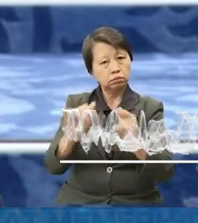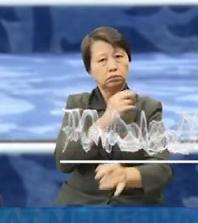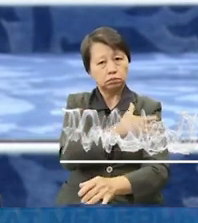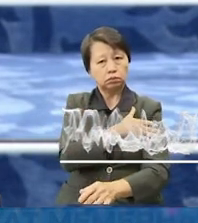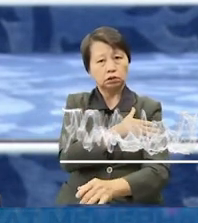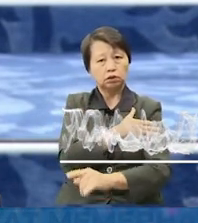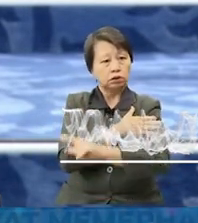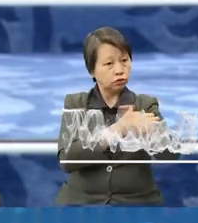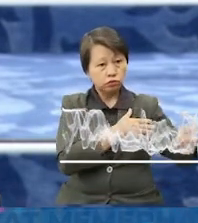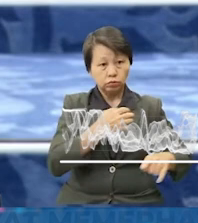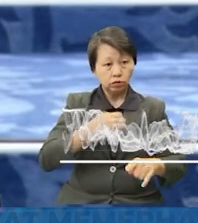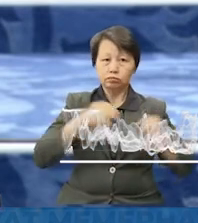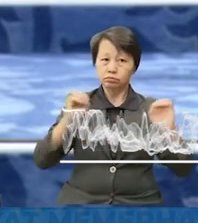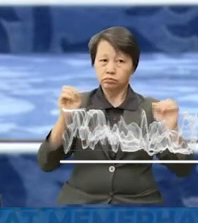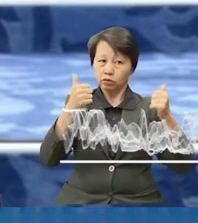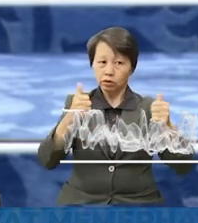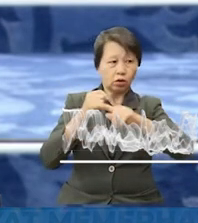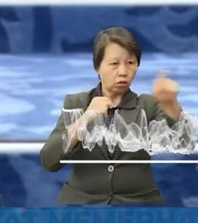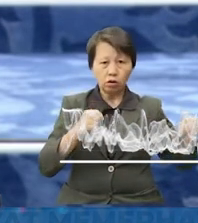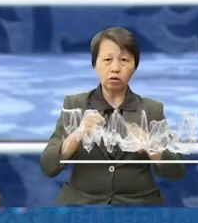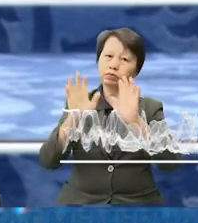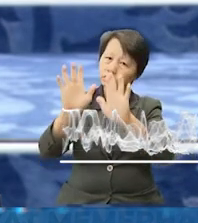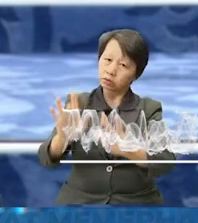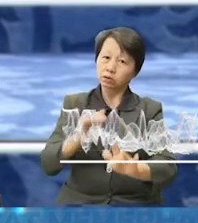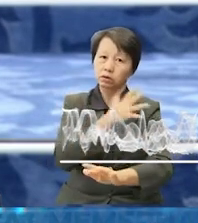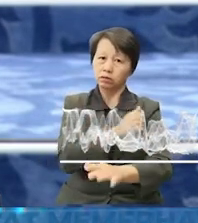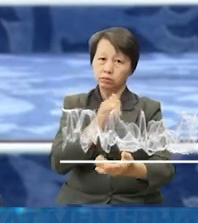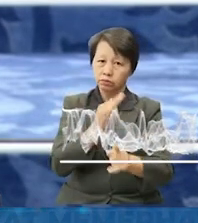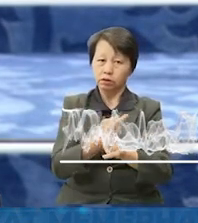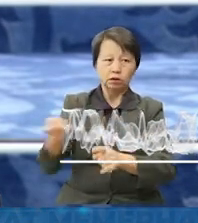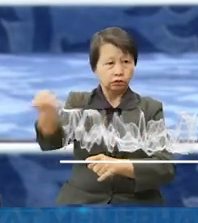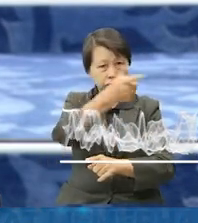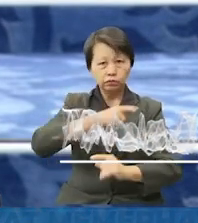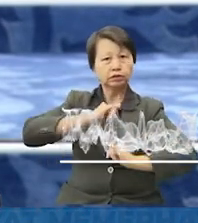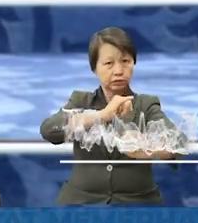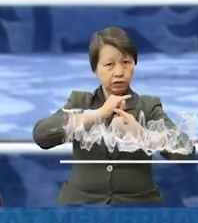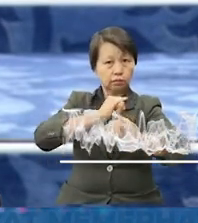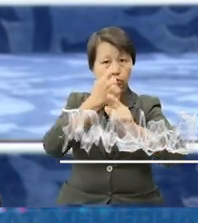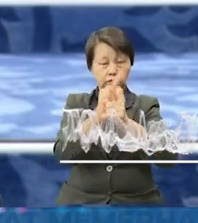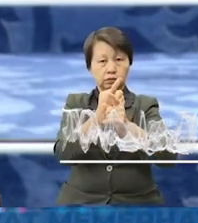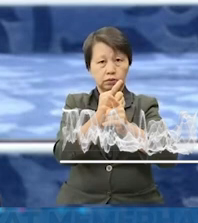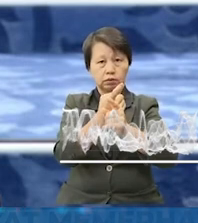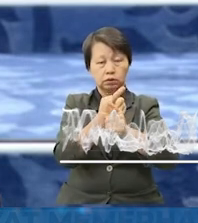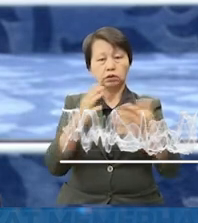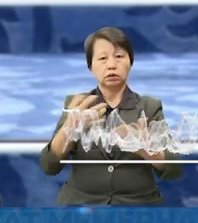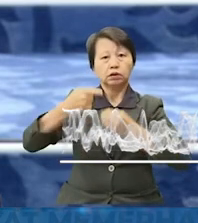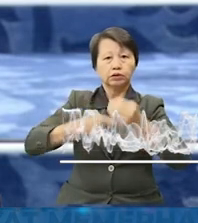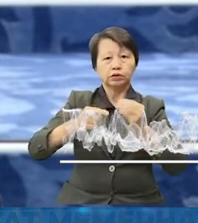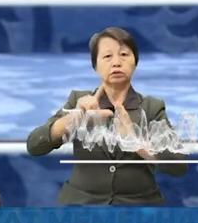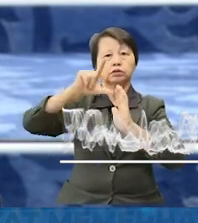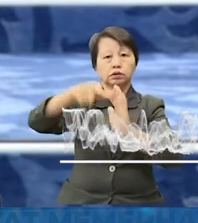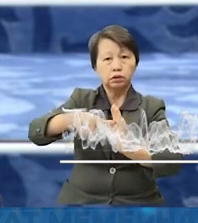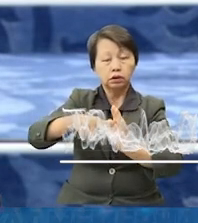ada siapa boleh petikan. Saya percaya macam dan rakan-rakan sebelah sana memegang pendirian yang sama. Ya, soal